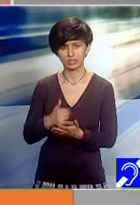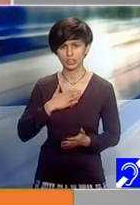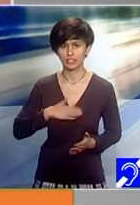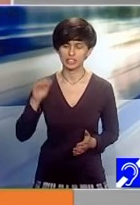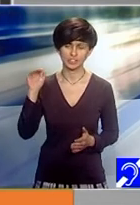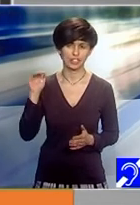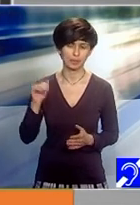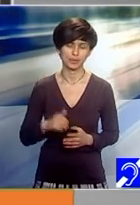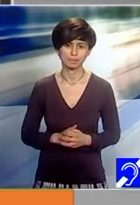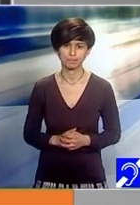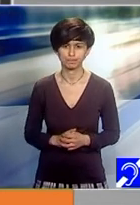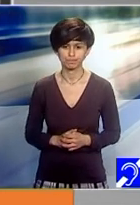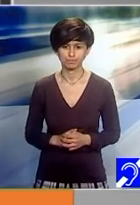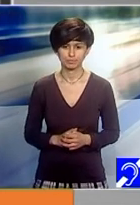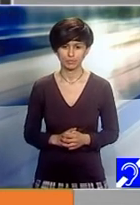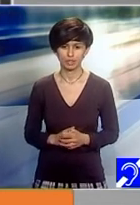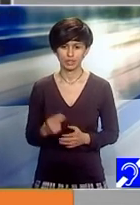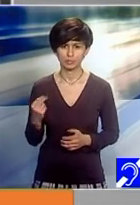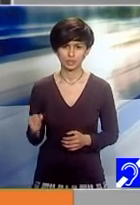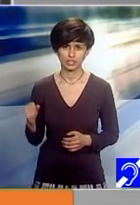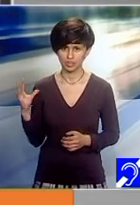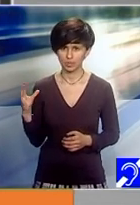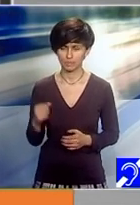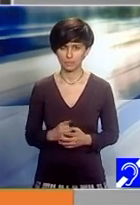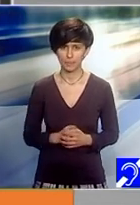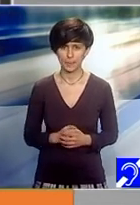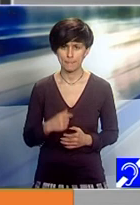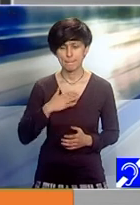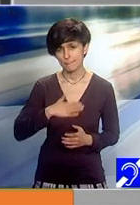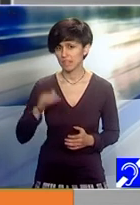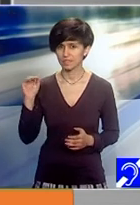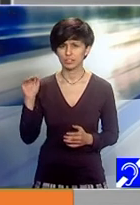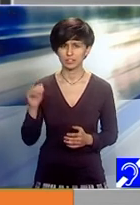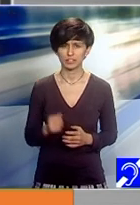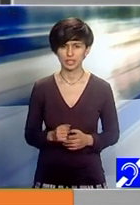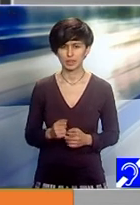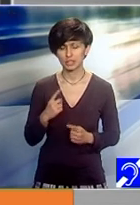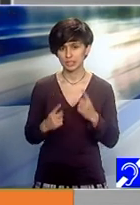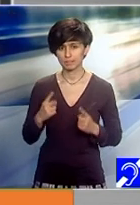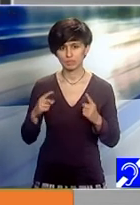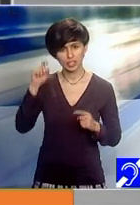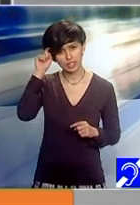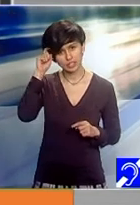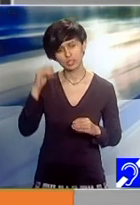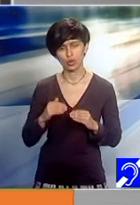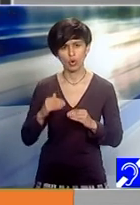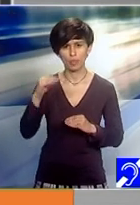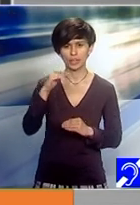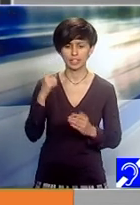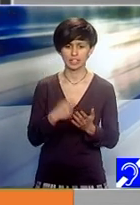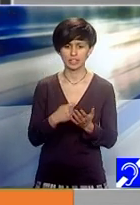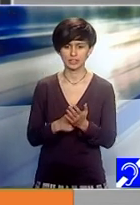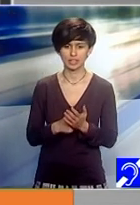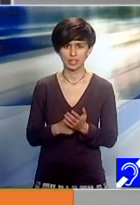o întrebare. Da. Bună ziua! Vreau să vă întreb dacă credeți că o majorare a salariilor va avea ca efect și o